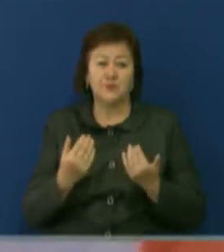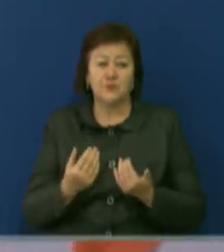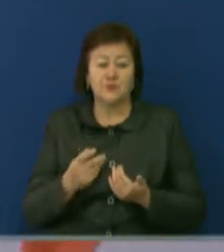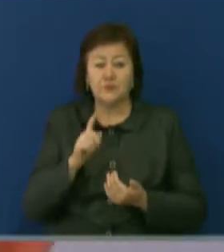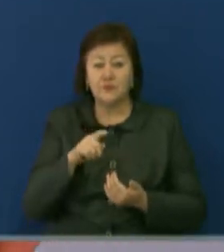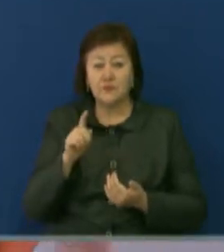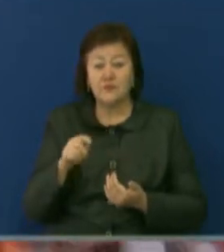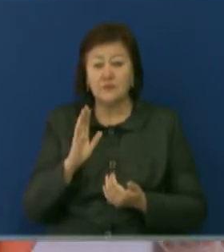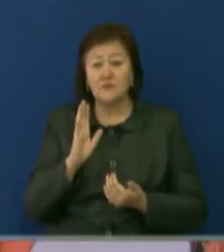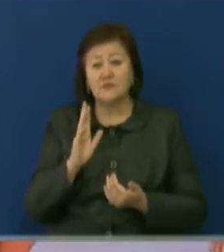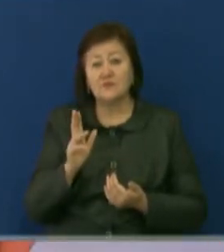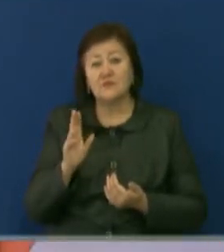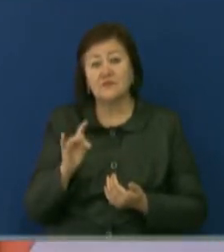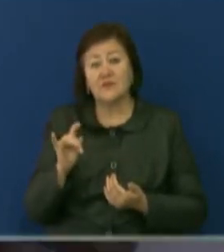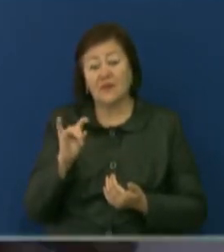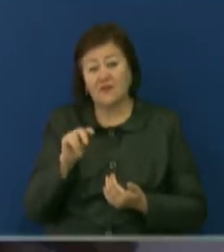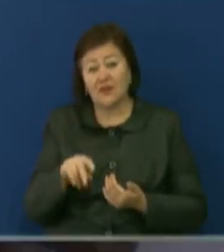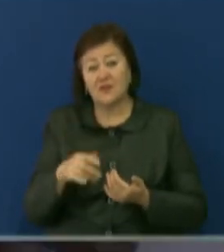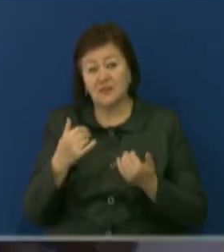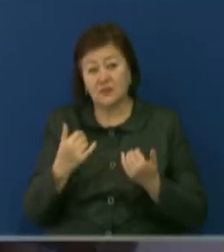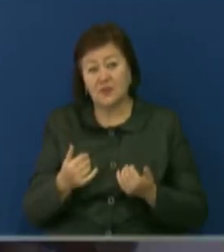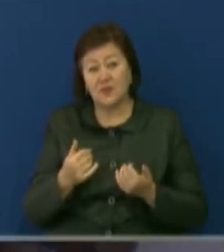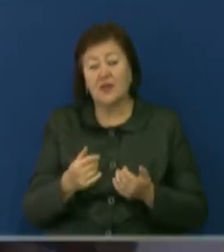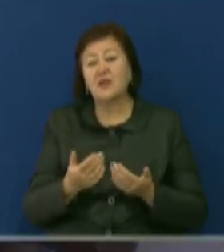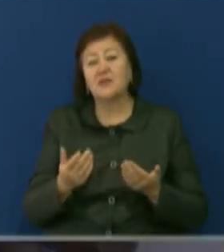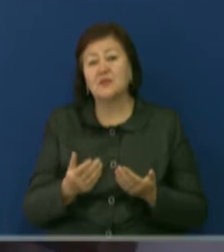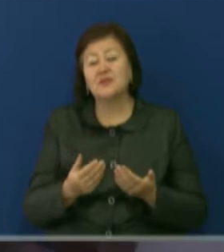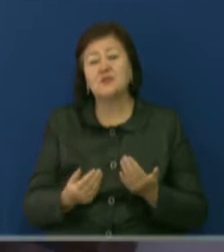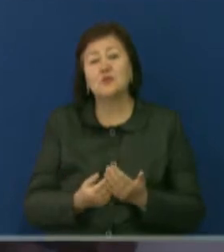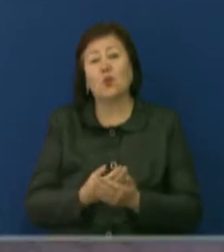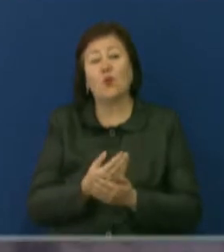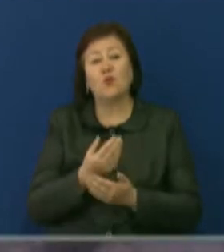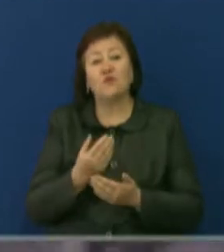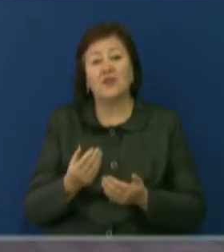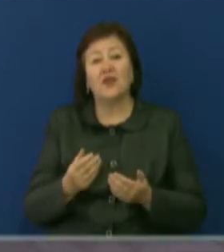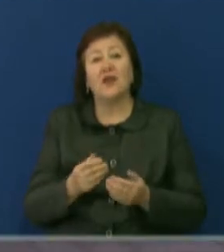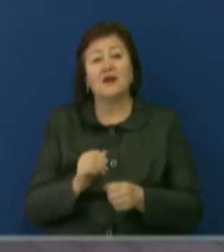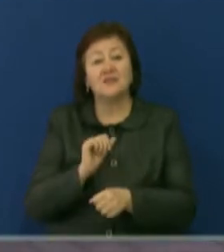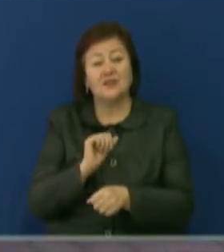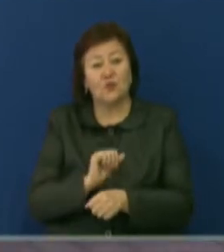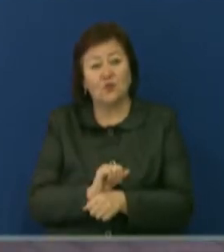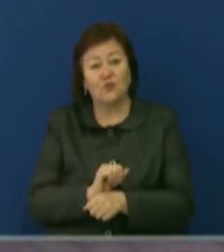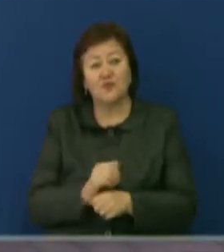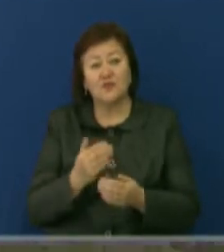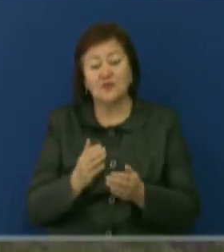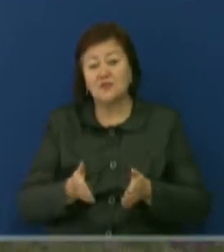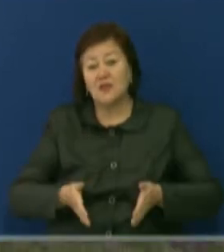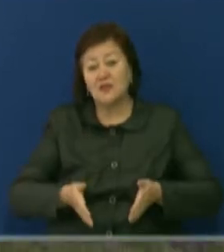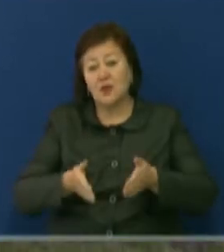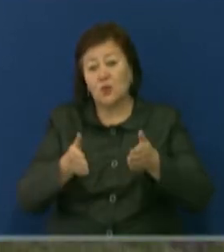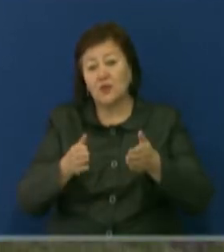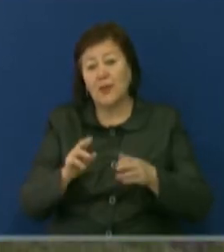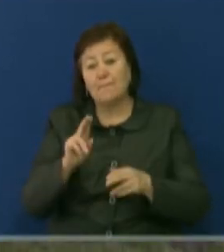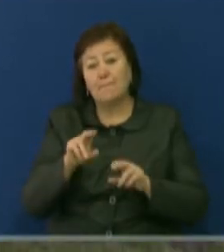ішілік жолдардың құрылысы аяқталды. Заманауи аялдама павильондары қойылып, жарықтандырылды. Жол қоршаулары жасалды, төсеме